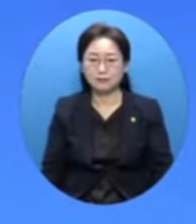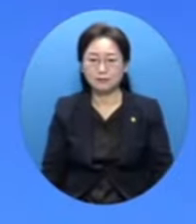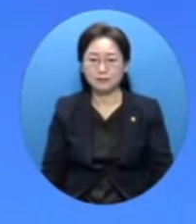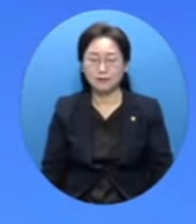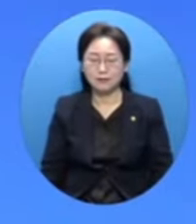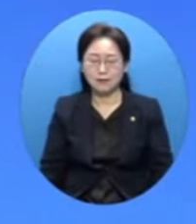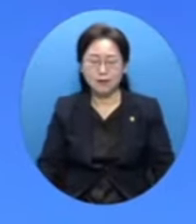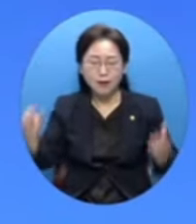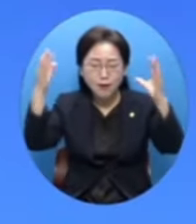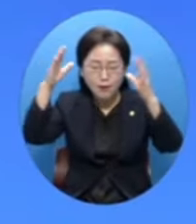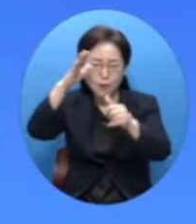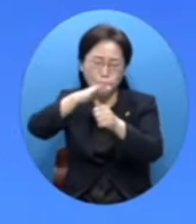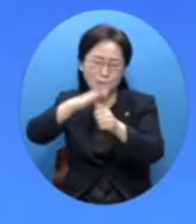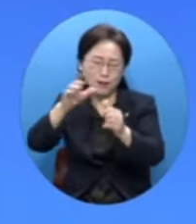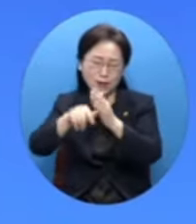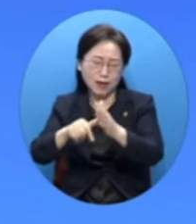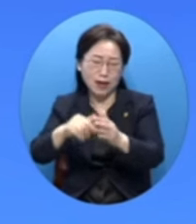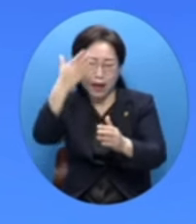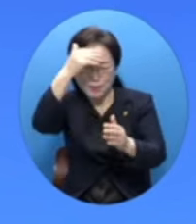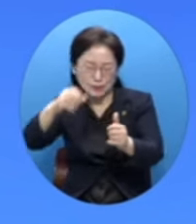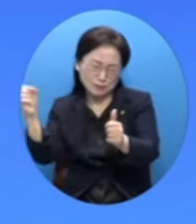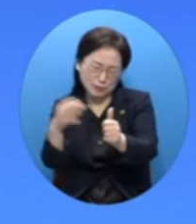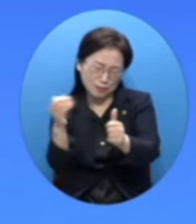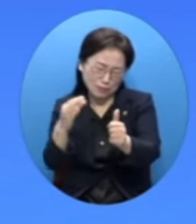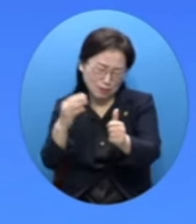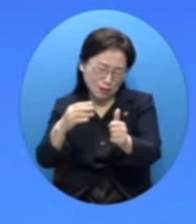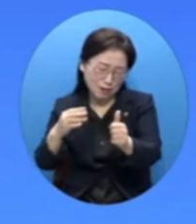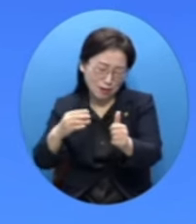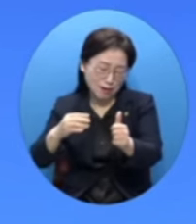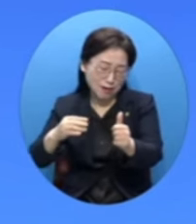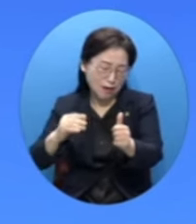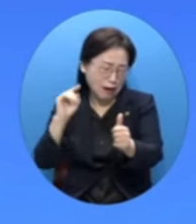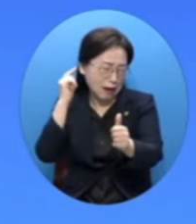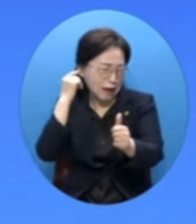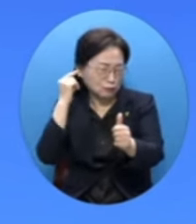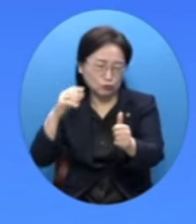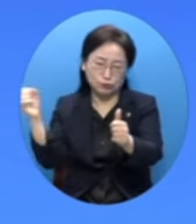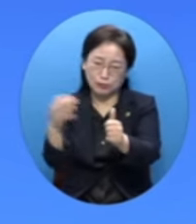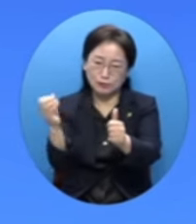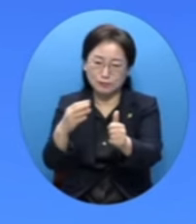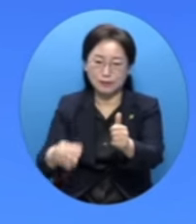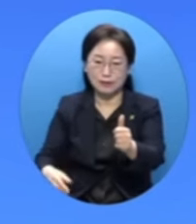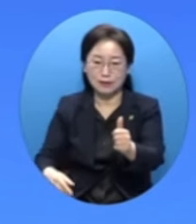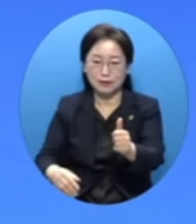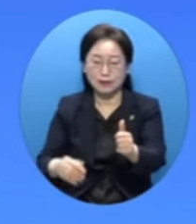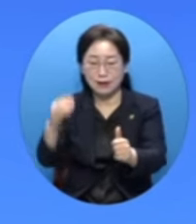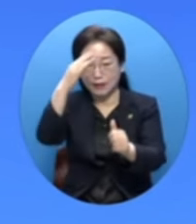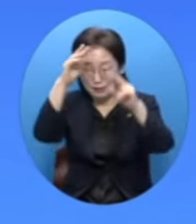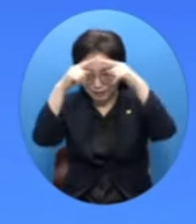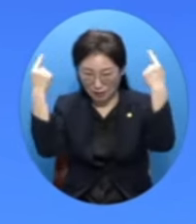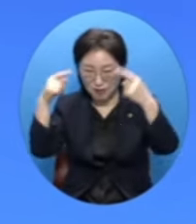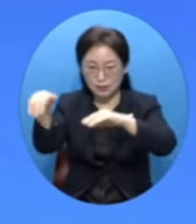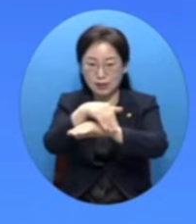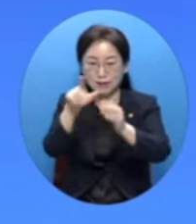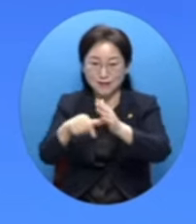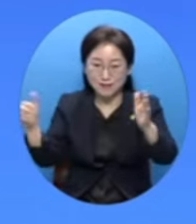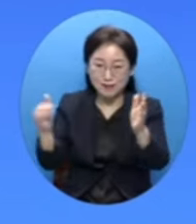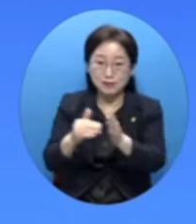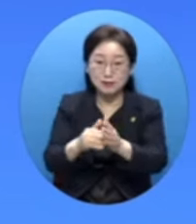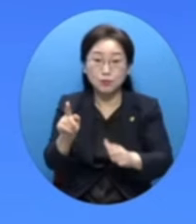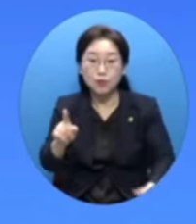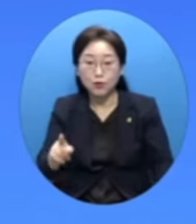하도 어릴 때 귀에 못이 박혀서 그 말씀 들어가지고 제가 대학 다닐 때까지도 주일날은 어디 나가서